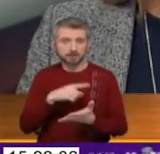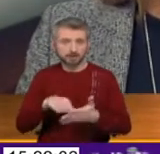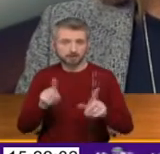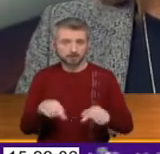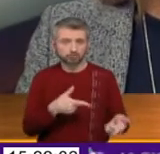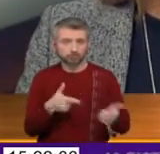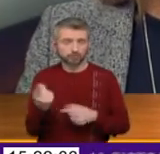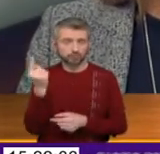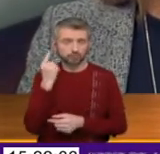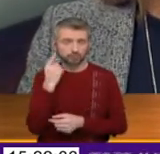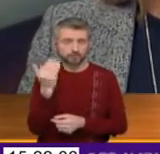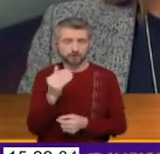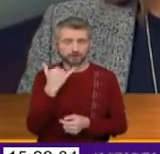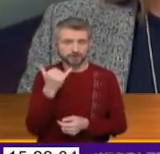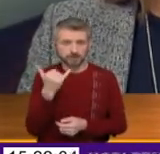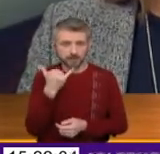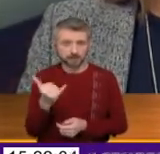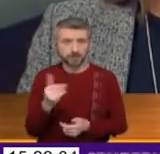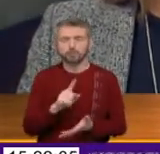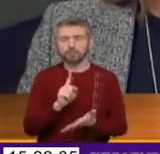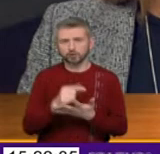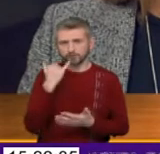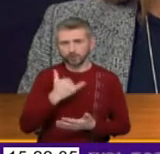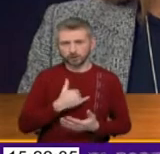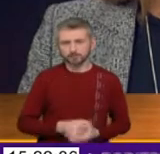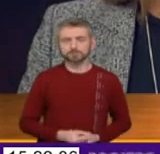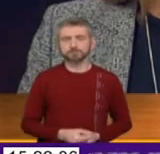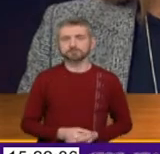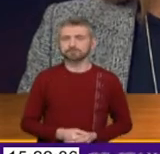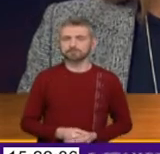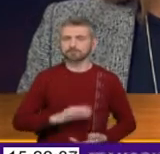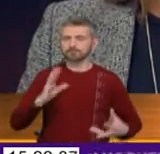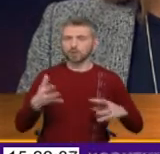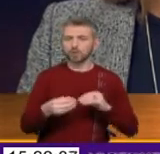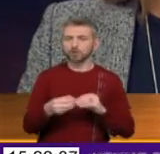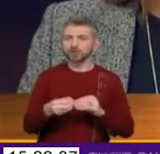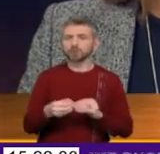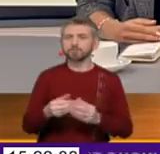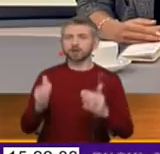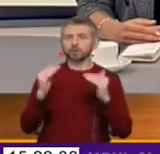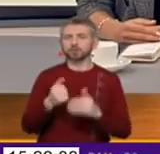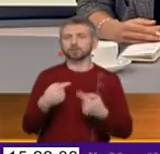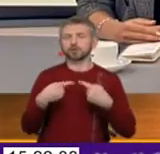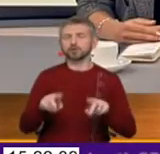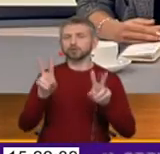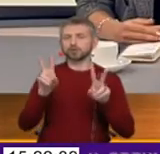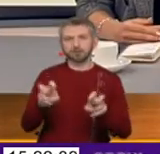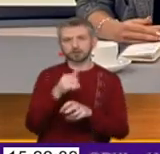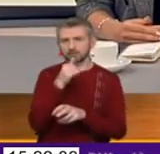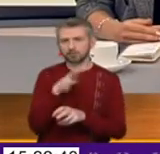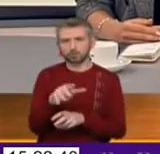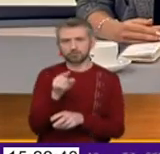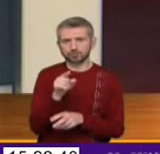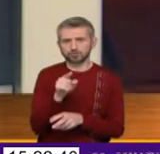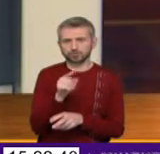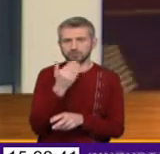готові почути ваші дзвінки, обов'язково долучайтеся. Отже, пані Наталія, переходимо до іншої тематики, не можу вас не